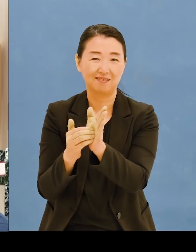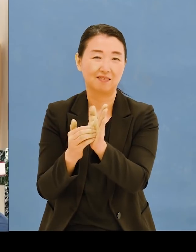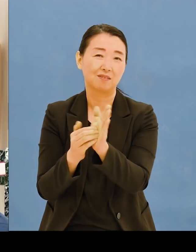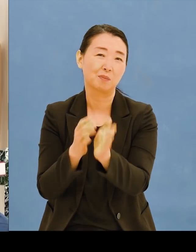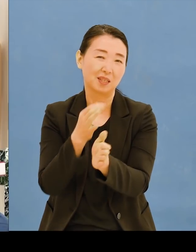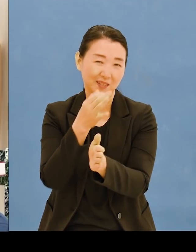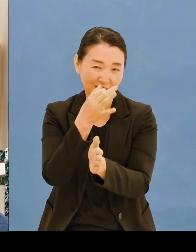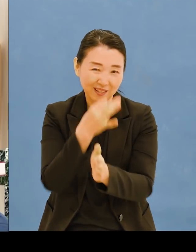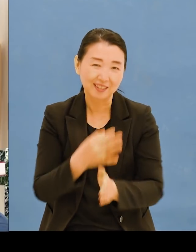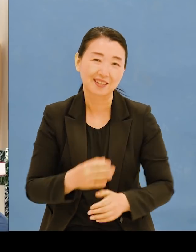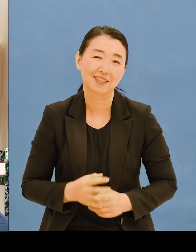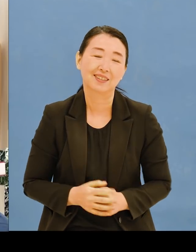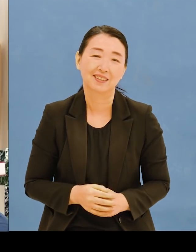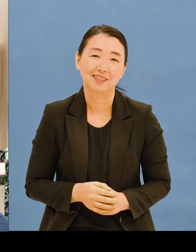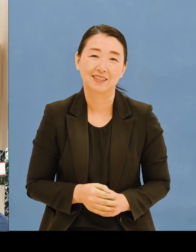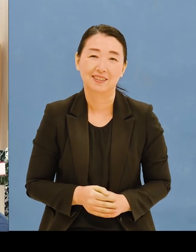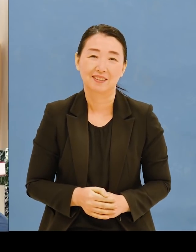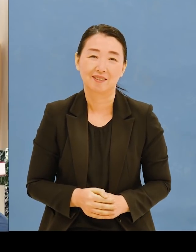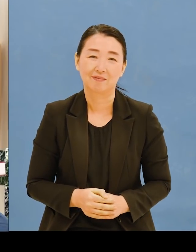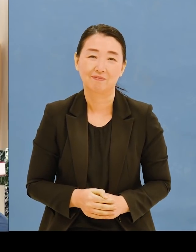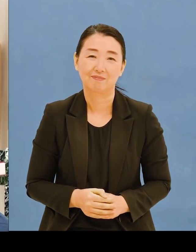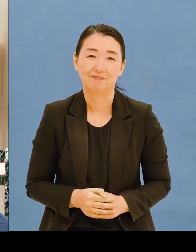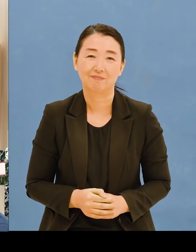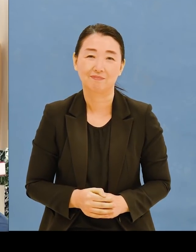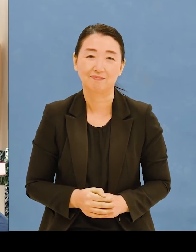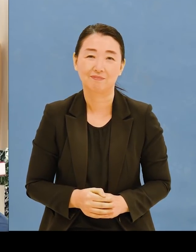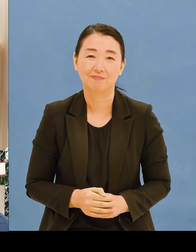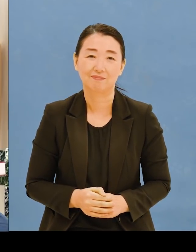그러면서 정말 많은 그런